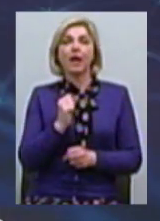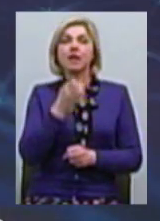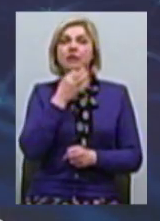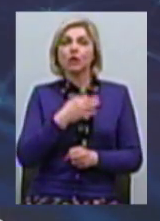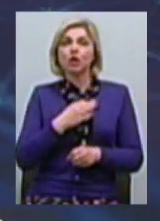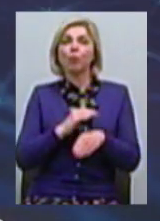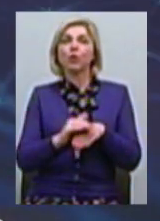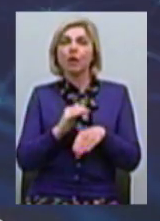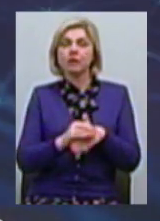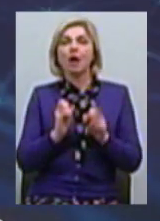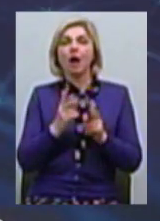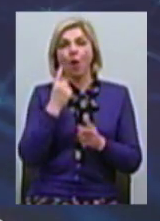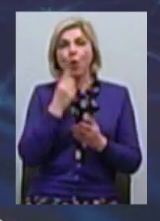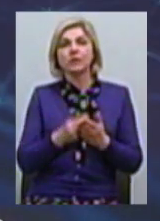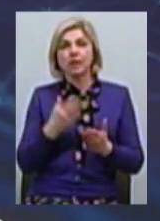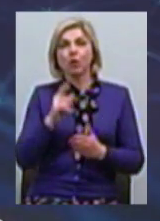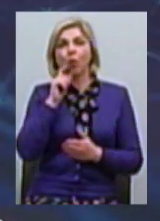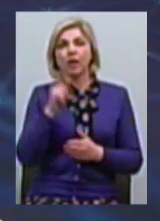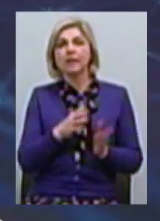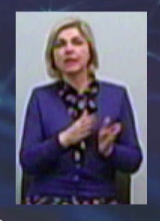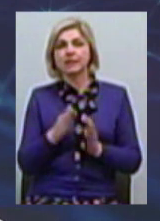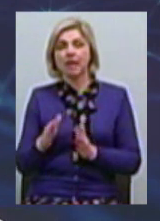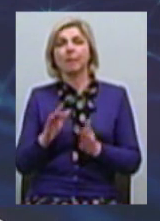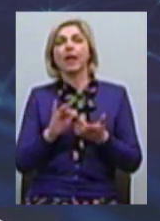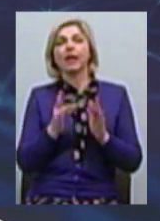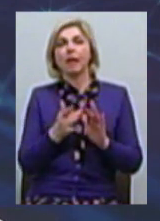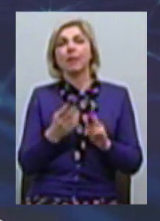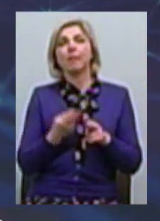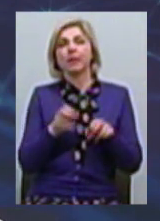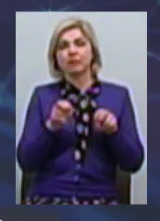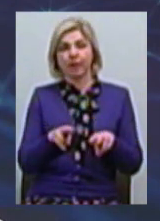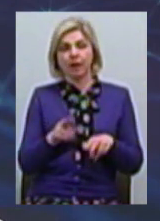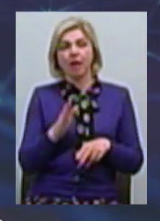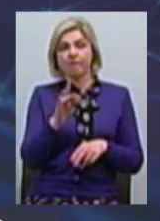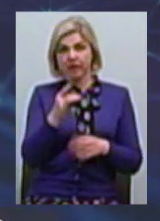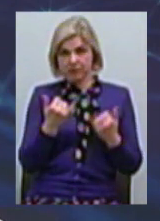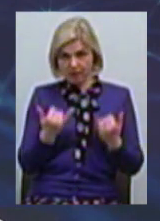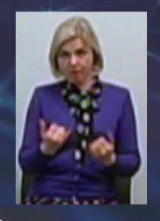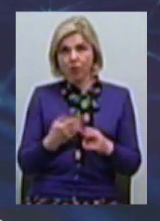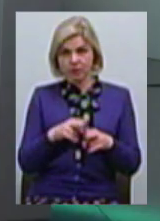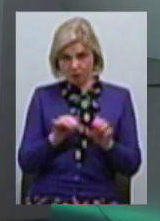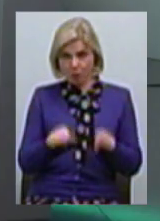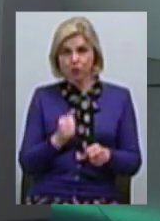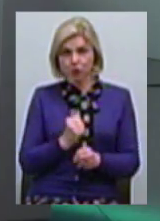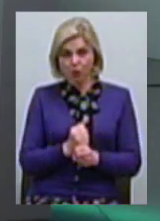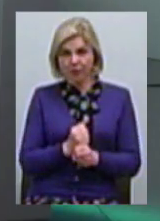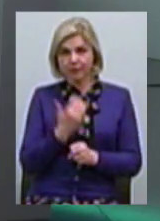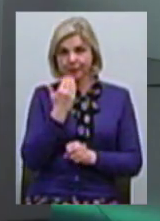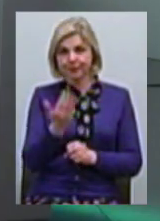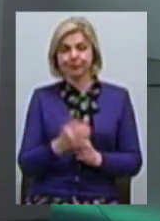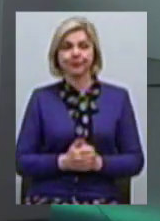можна оцінити українську систему кібербезпеки? Ви можете сьогодні це зробити? Я можу тільки розказати